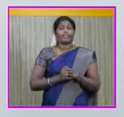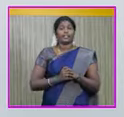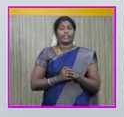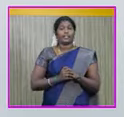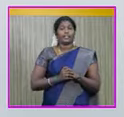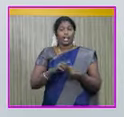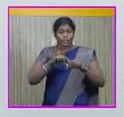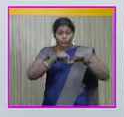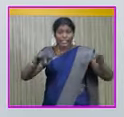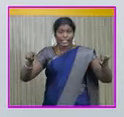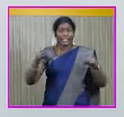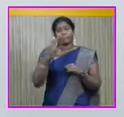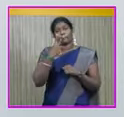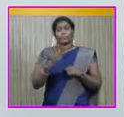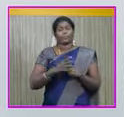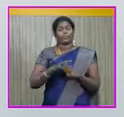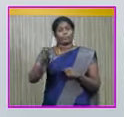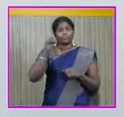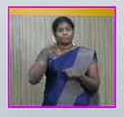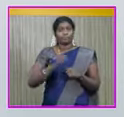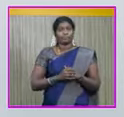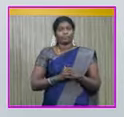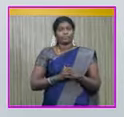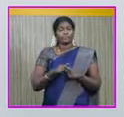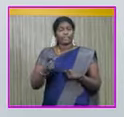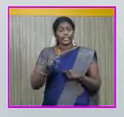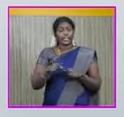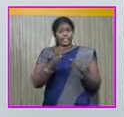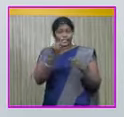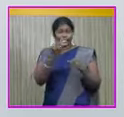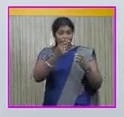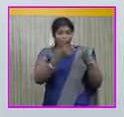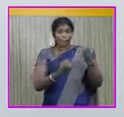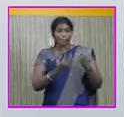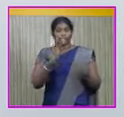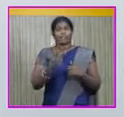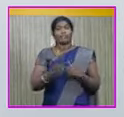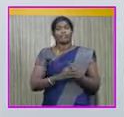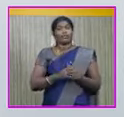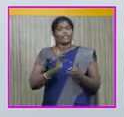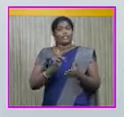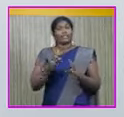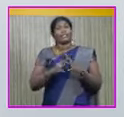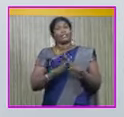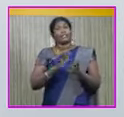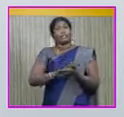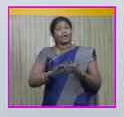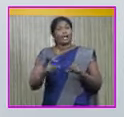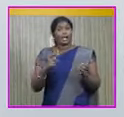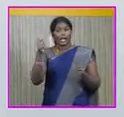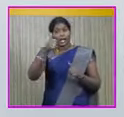நீளம் என்ன அப்படின்றதும் கண்டுபிடிக்க போகிறோம். இதுக்காக நமக்கு தரப்பட்டிருக்கிற அளவுகள் அப்படின்னு பார்த்தா WH